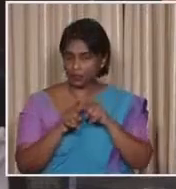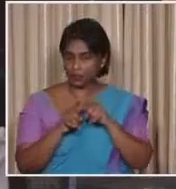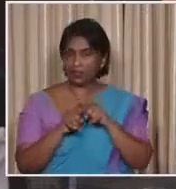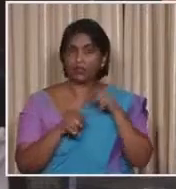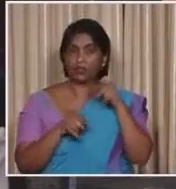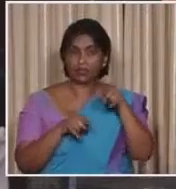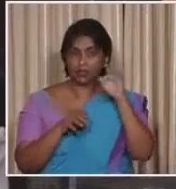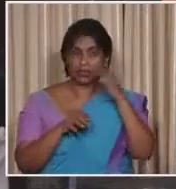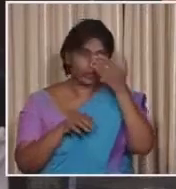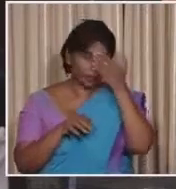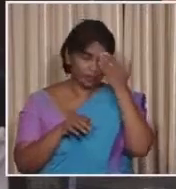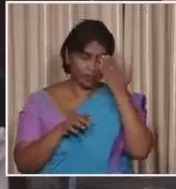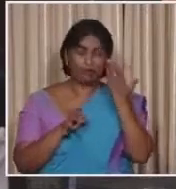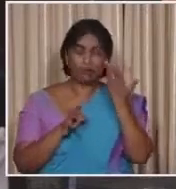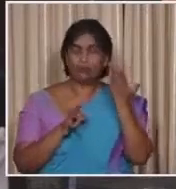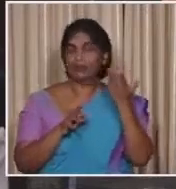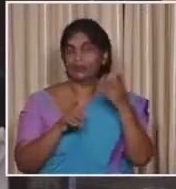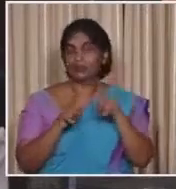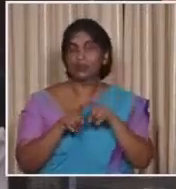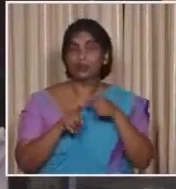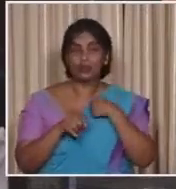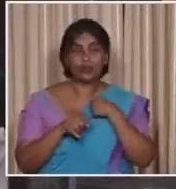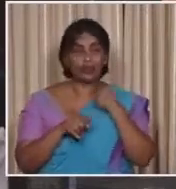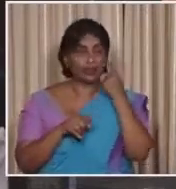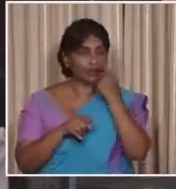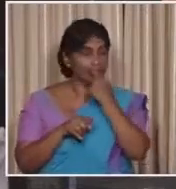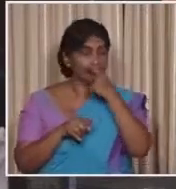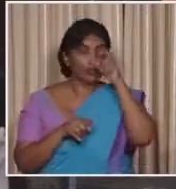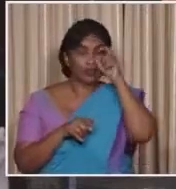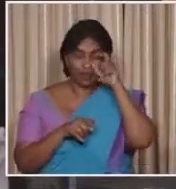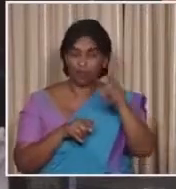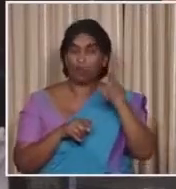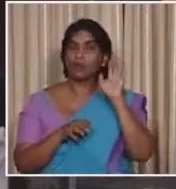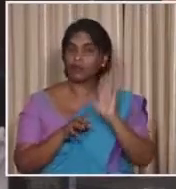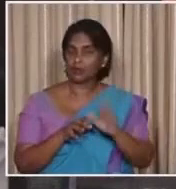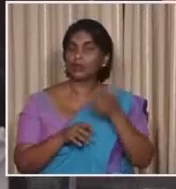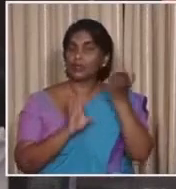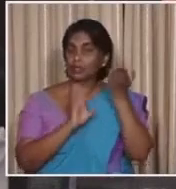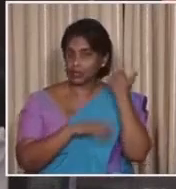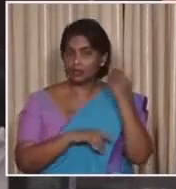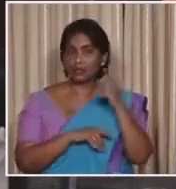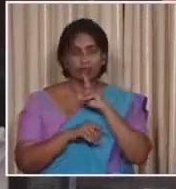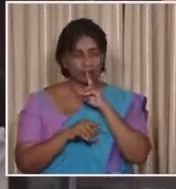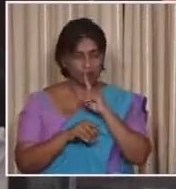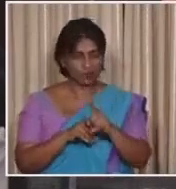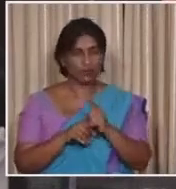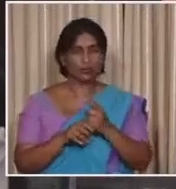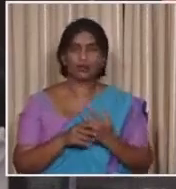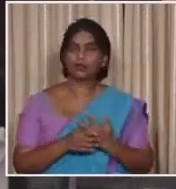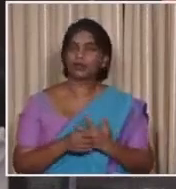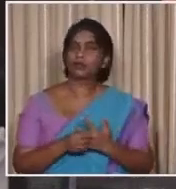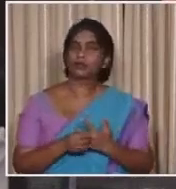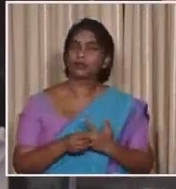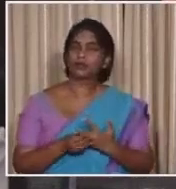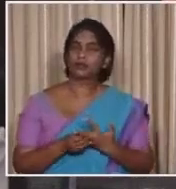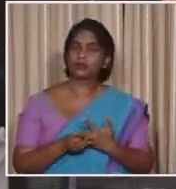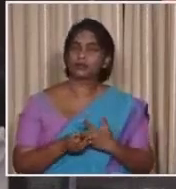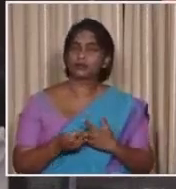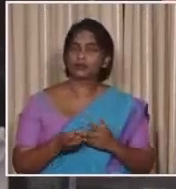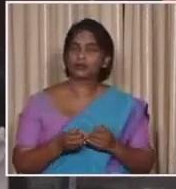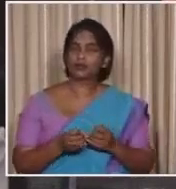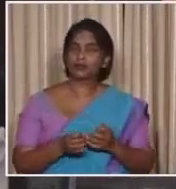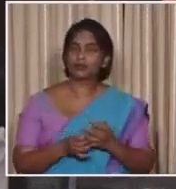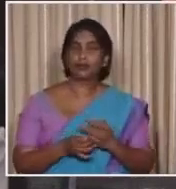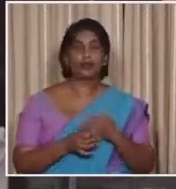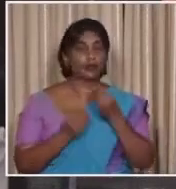தமிழீழத்தை என்னுடைய கண்களால் நான் பார்க்க வேண்டும். ஆகவே என்னுடைய கண்களை ஒரு பார்வையற்ற தமிழனுக்கு வழங்க